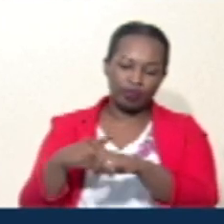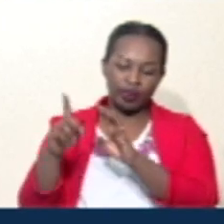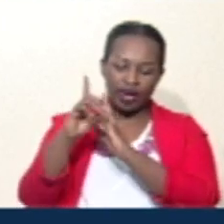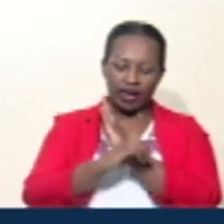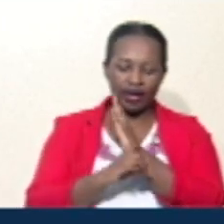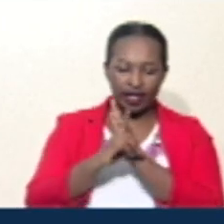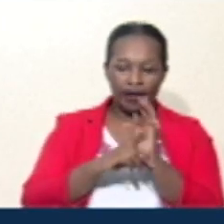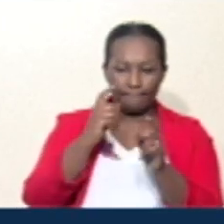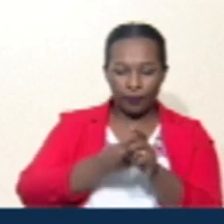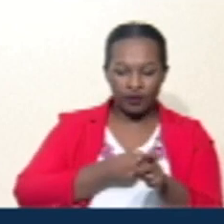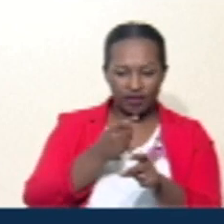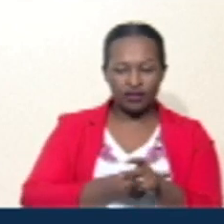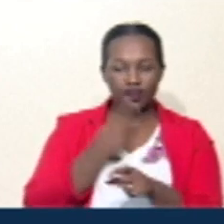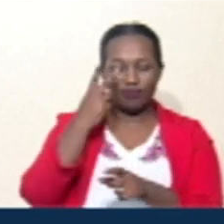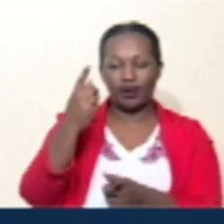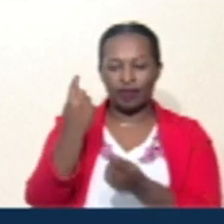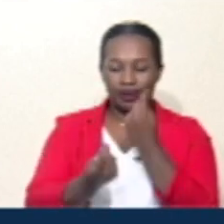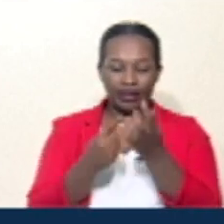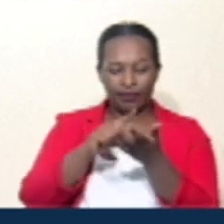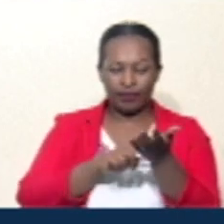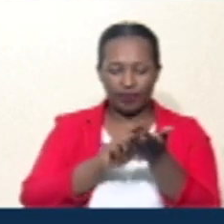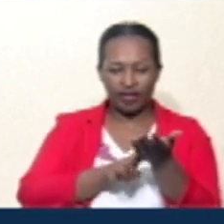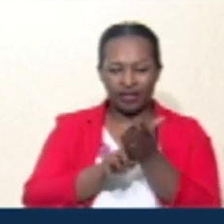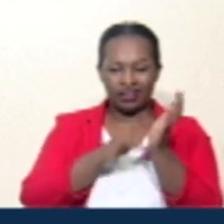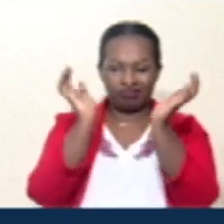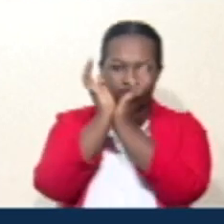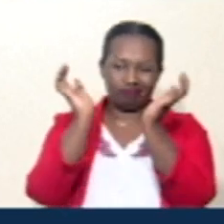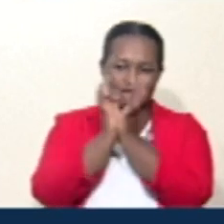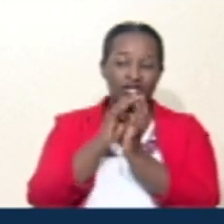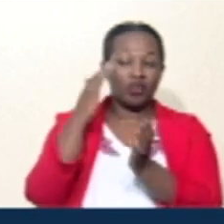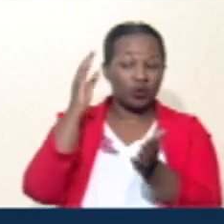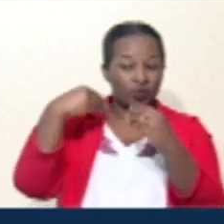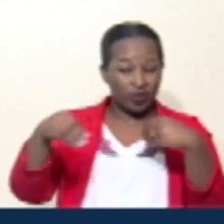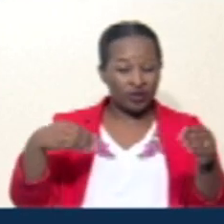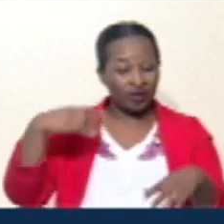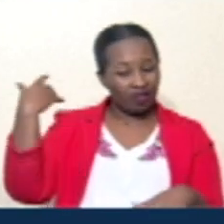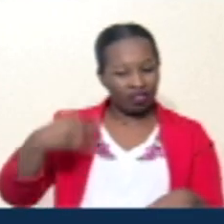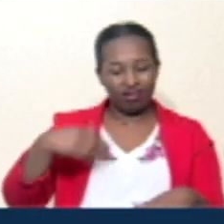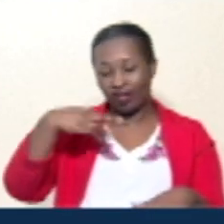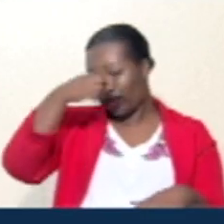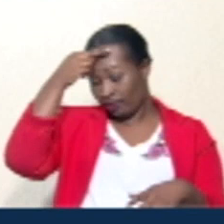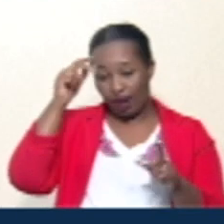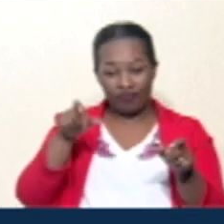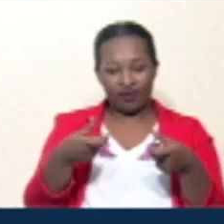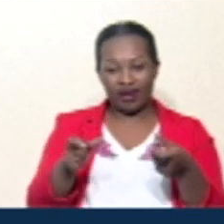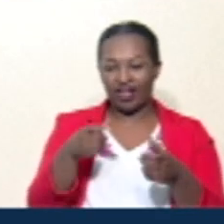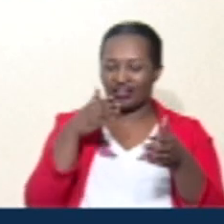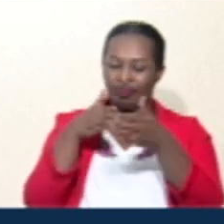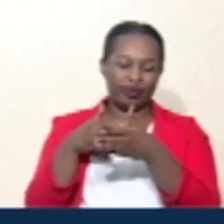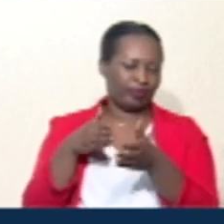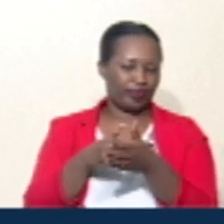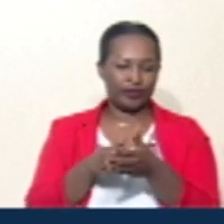karere ka Musanze usanga batekisha inkwi nubwo zihenze ku isoko, kuko ngo kwigondera gaze na biogaze biracyari